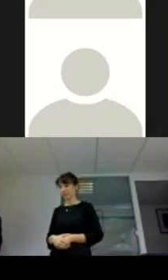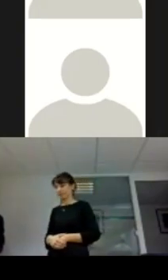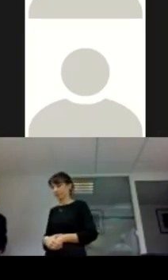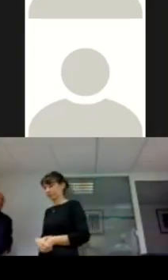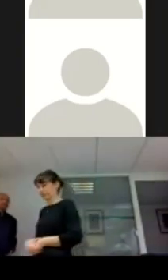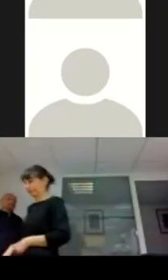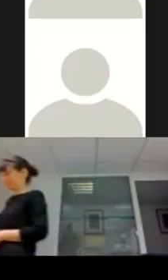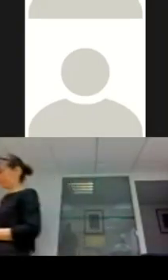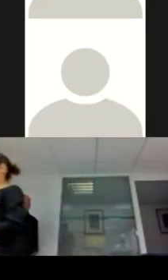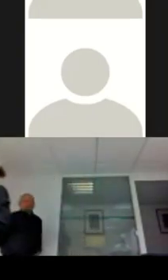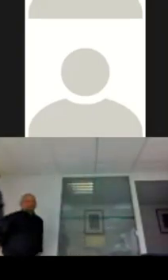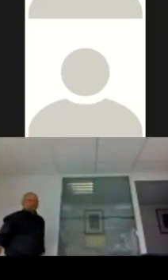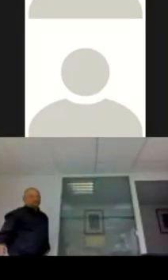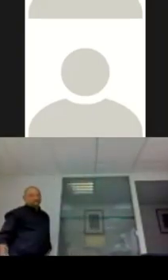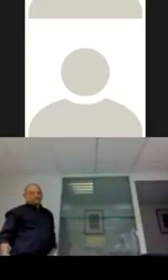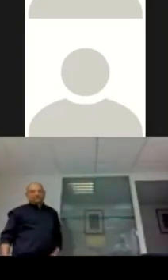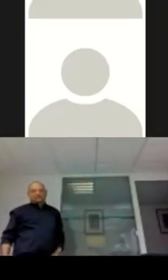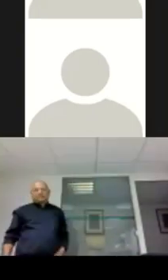Merci.